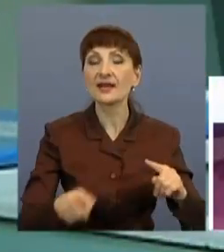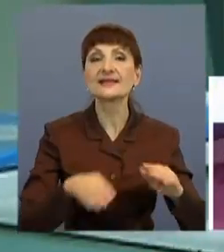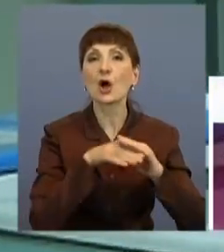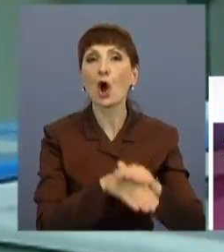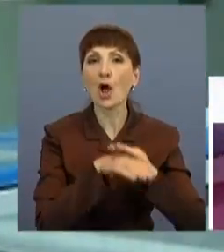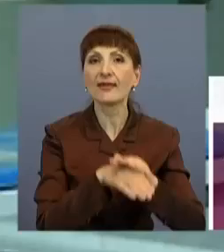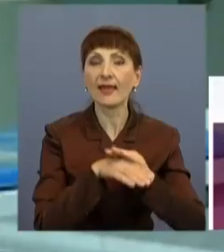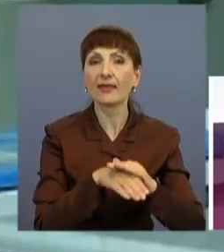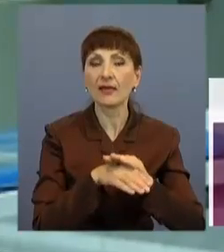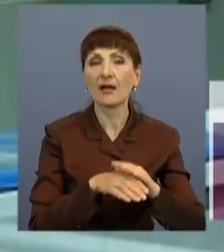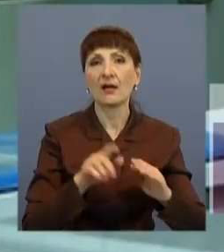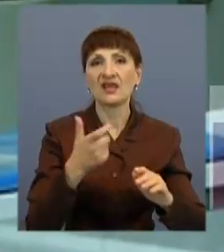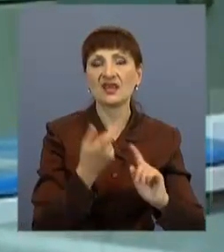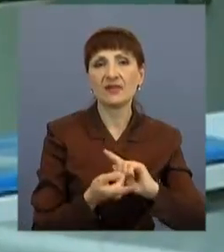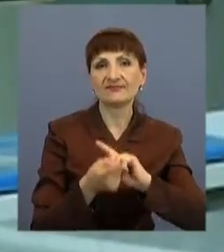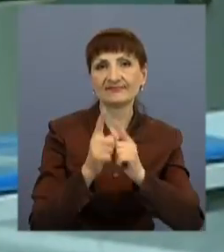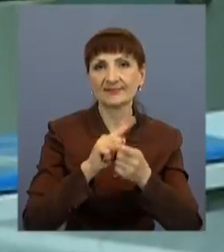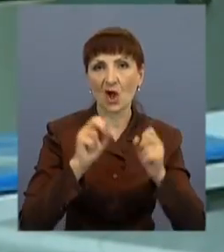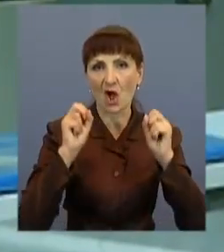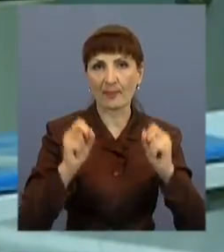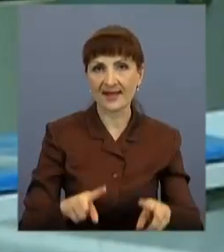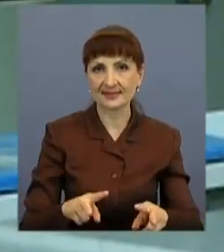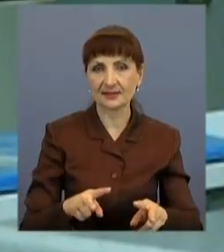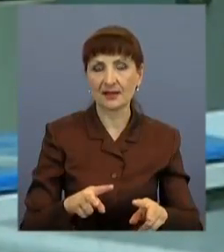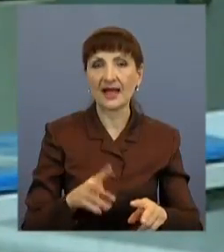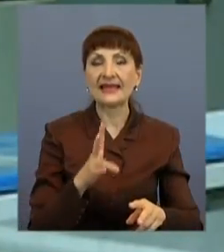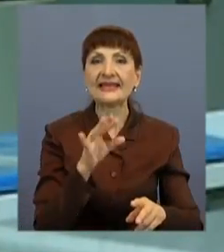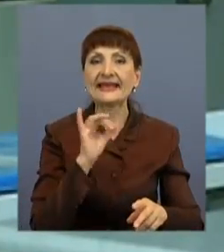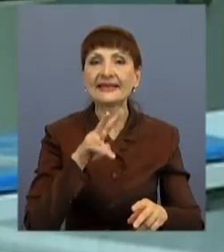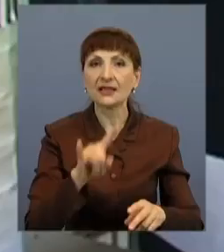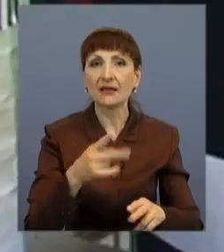хранения, нитраты переходят в нитриты. Нитриты – это яд.